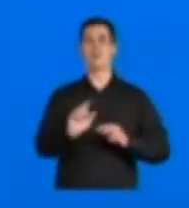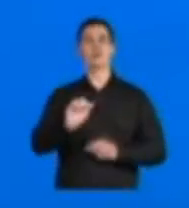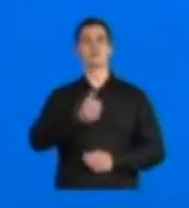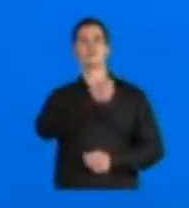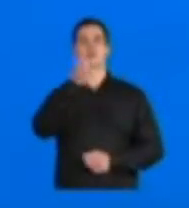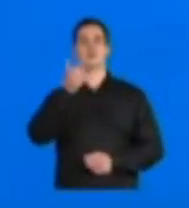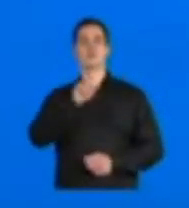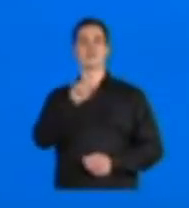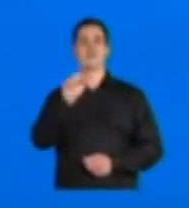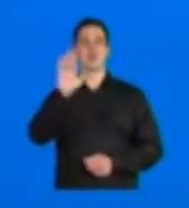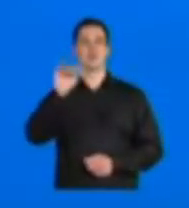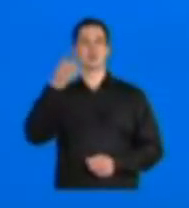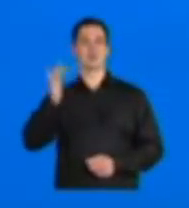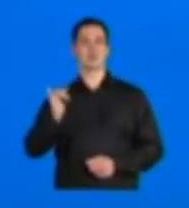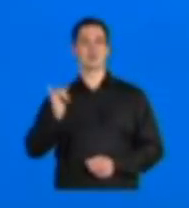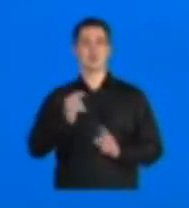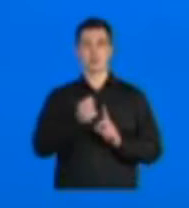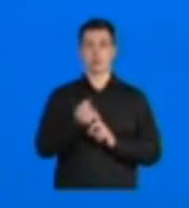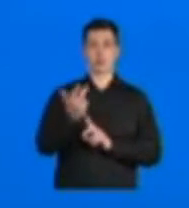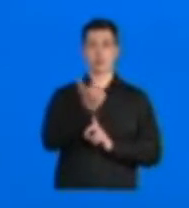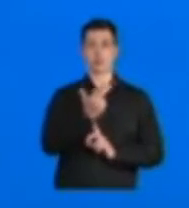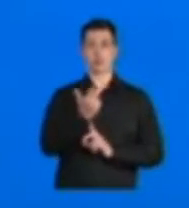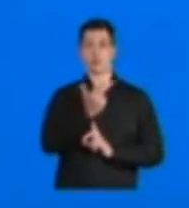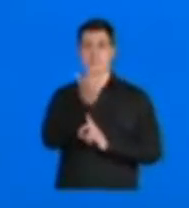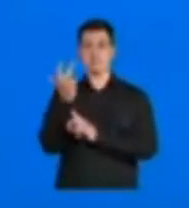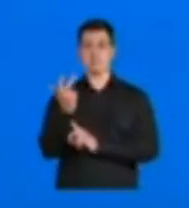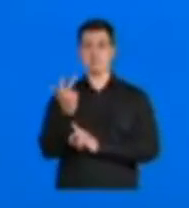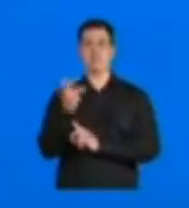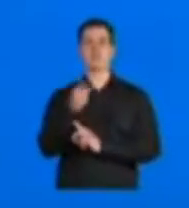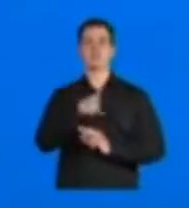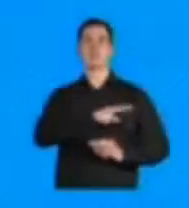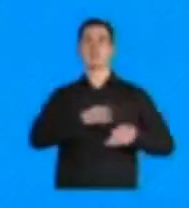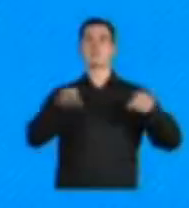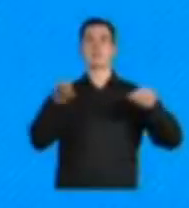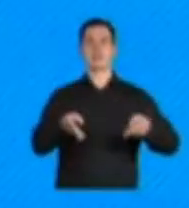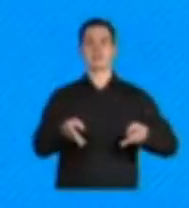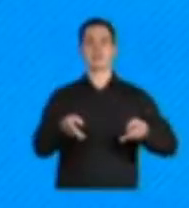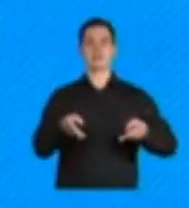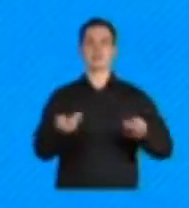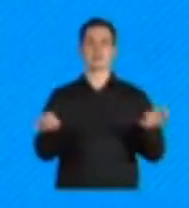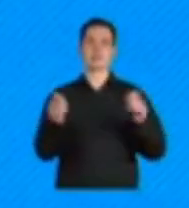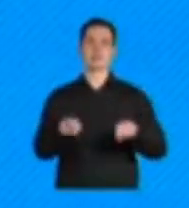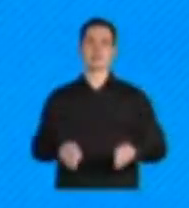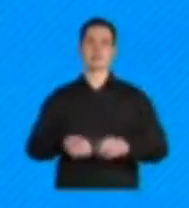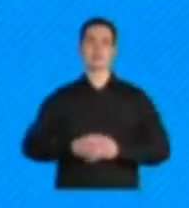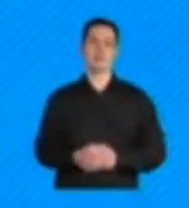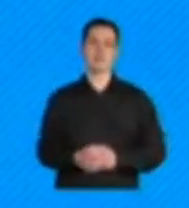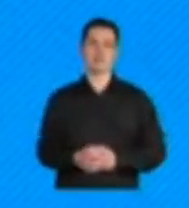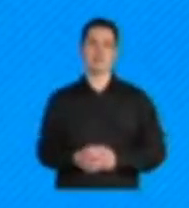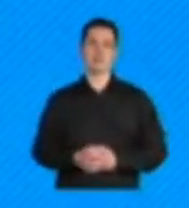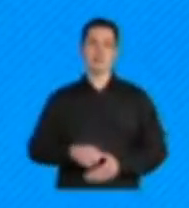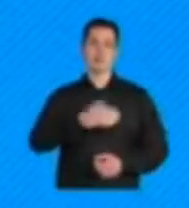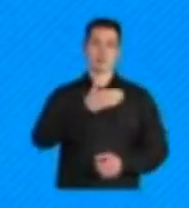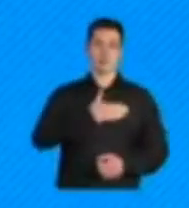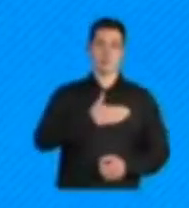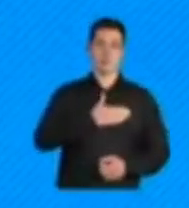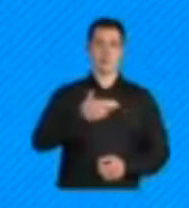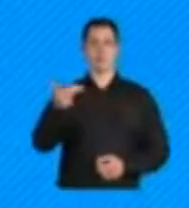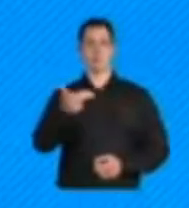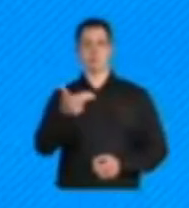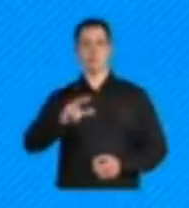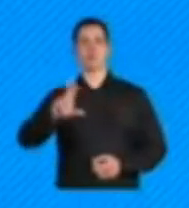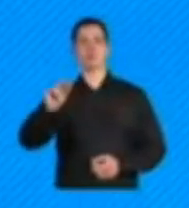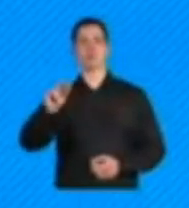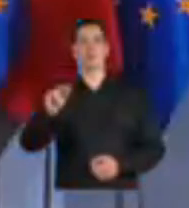Zaduszny, to będą dni, w czasie których cmentarze będą zamknięte. A więc sobota, niedziela,